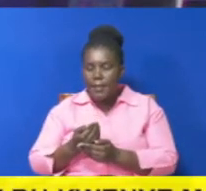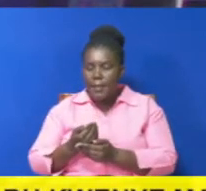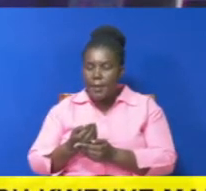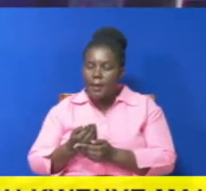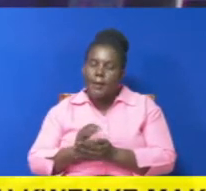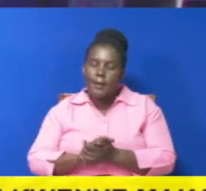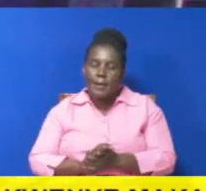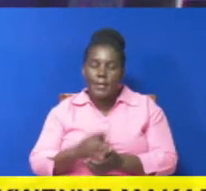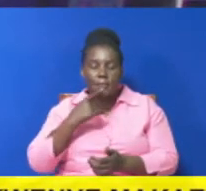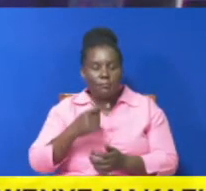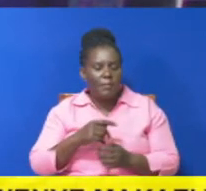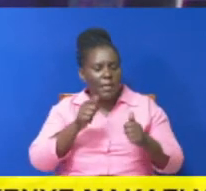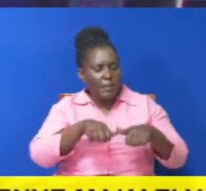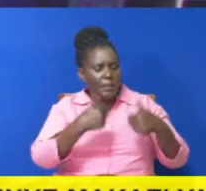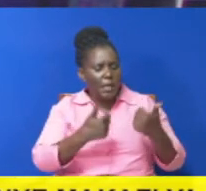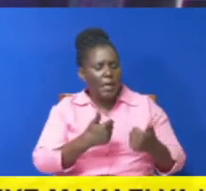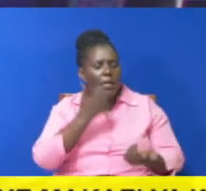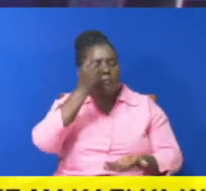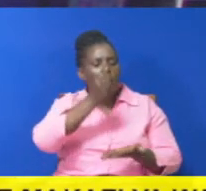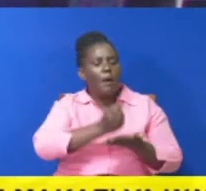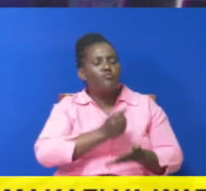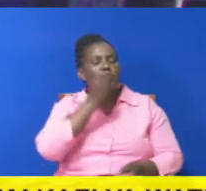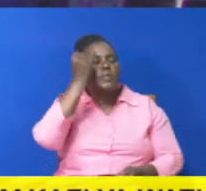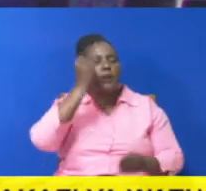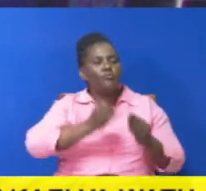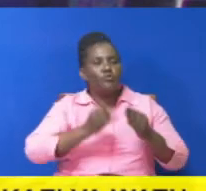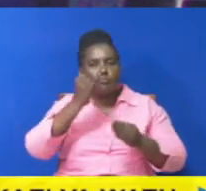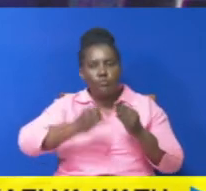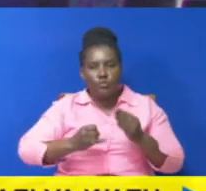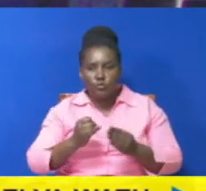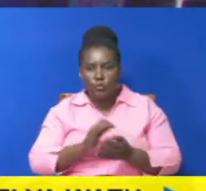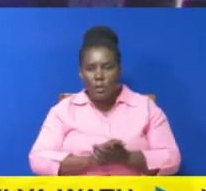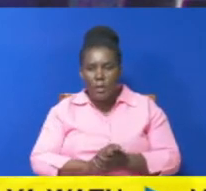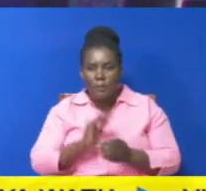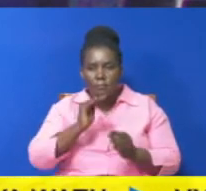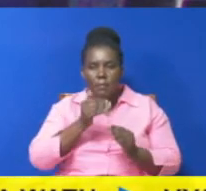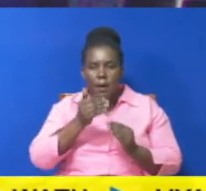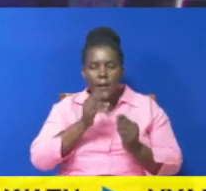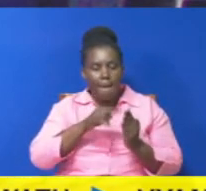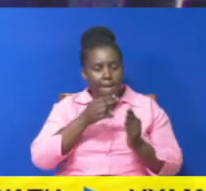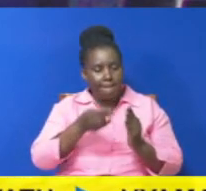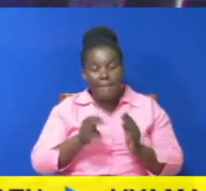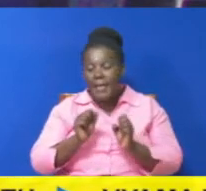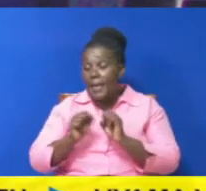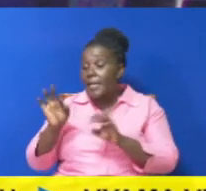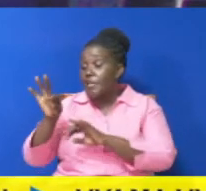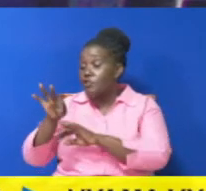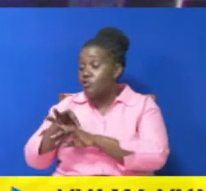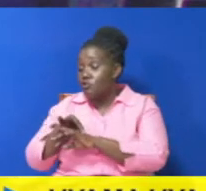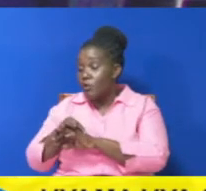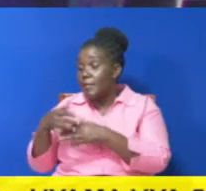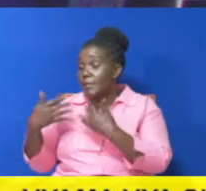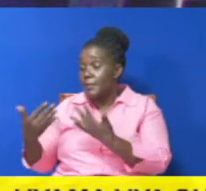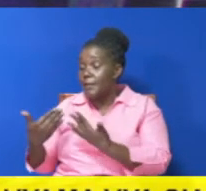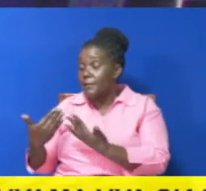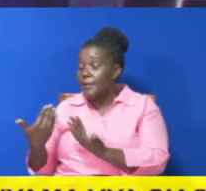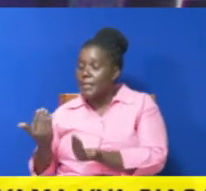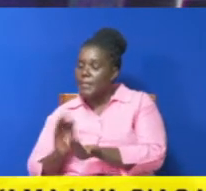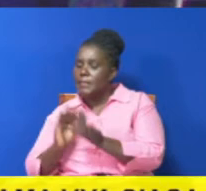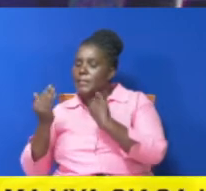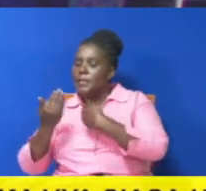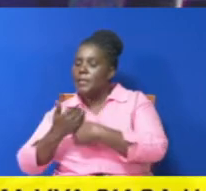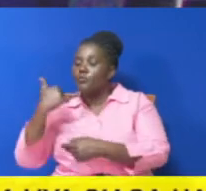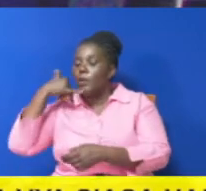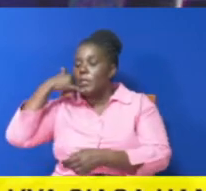anasema talaka uamuzi wa mwisho baada ya kushindana tabia na mienendo, lakini ndoa ya leo zinalindwa zaidi na password za